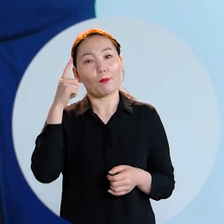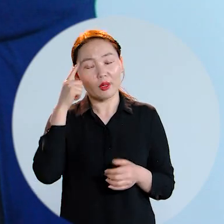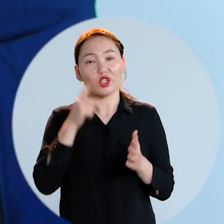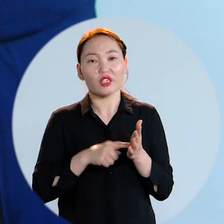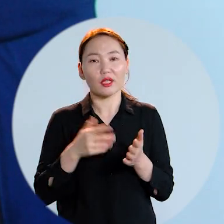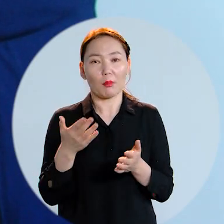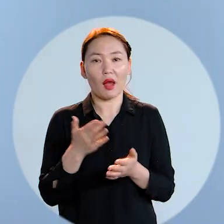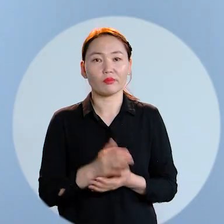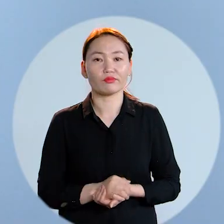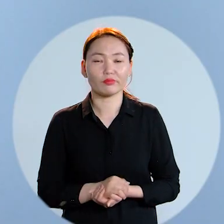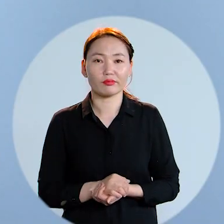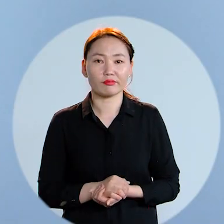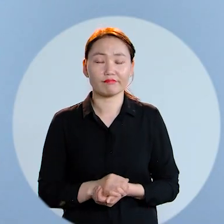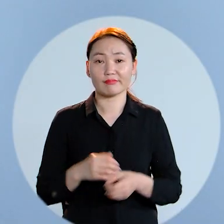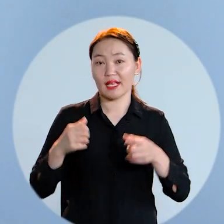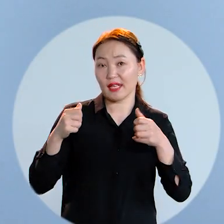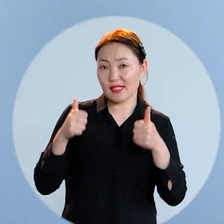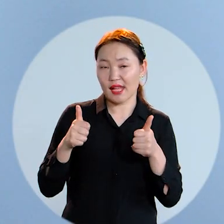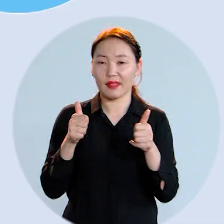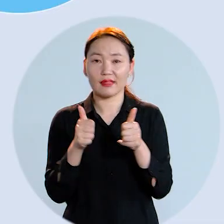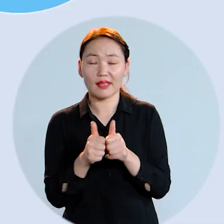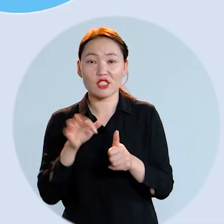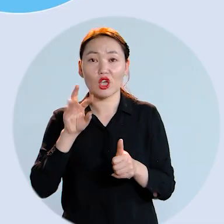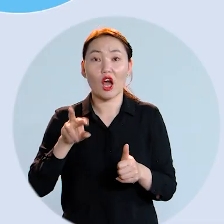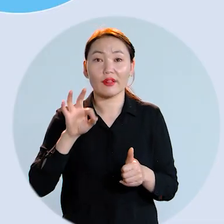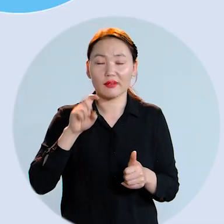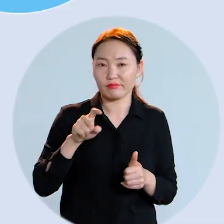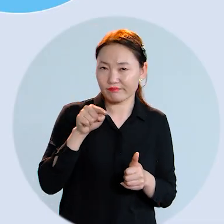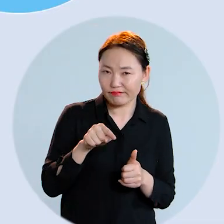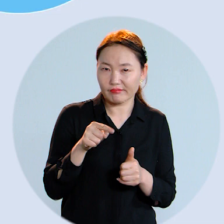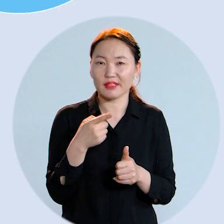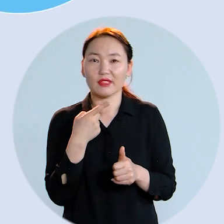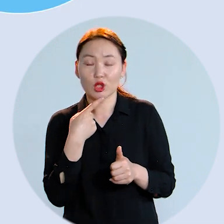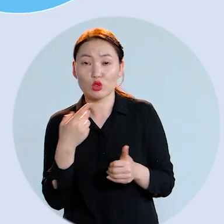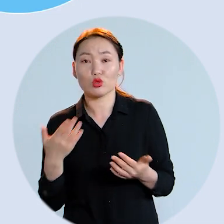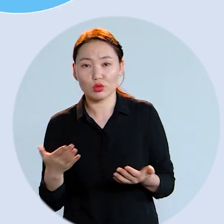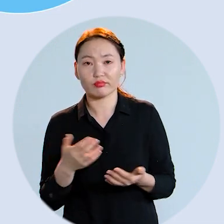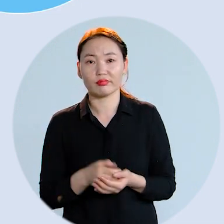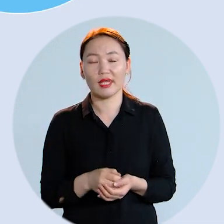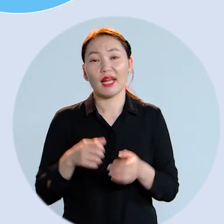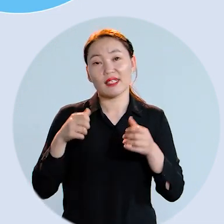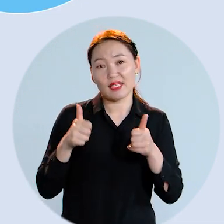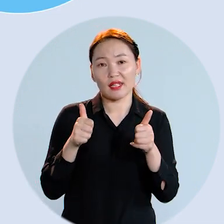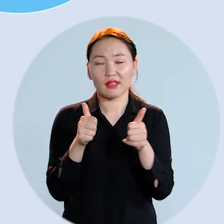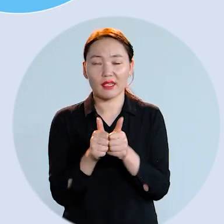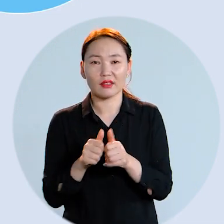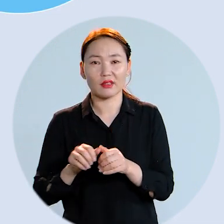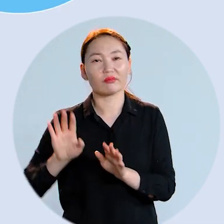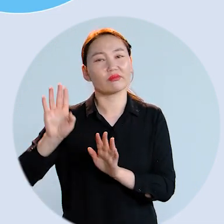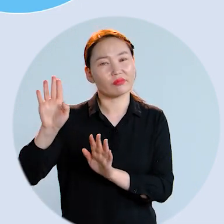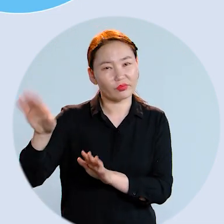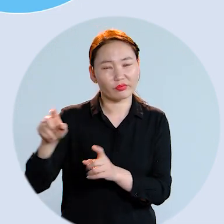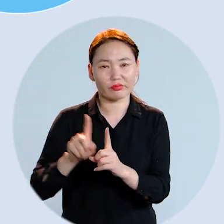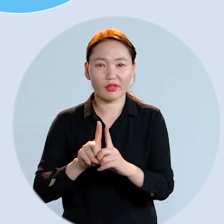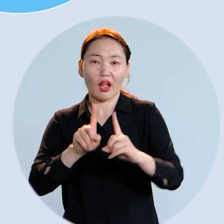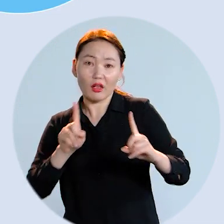байдсан болов уу гэж бодогдсон. Сайн найзыг олоход бол үнэхээр амаргүй. Сайн найзыг орхиход бол үнэхээр хэцүү байдаг гэсэн үг байдаг.